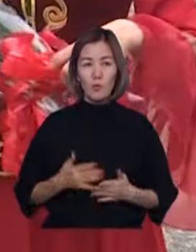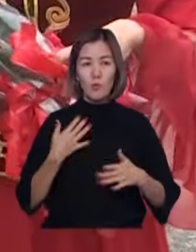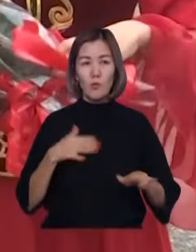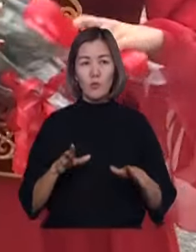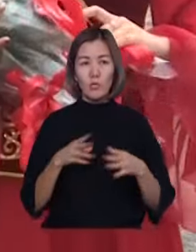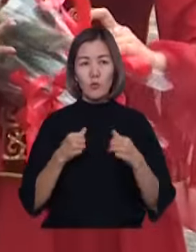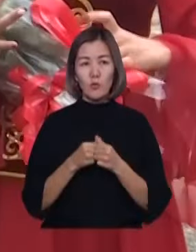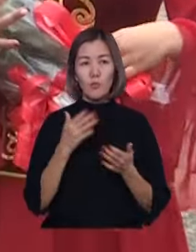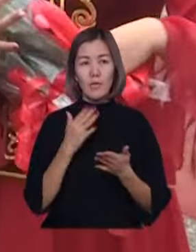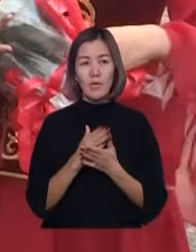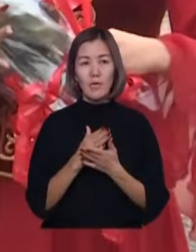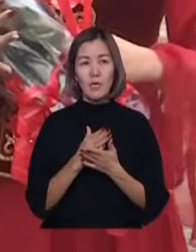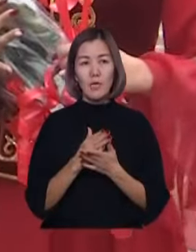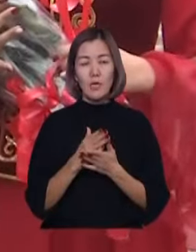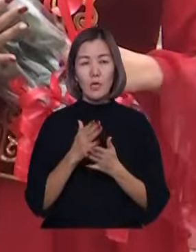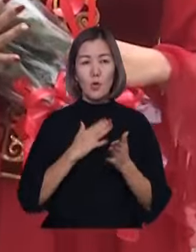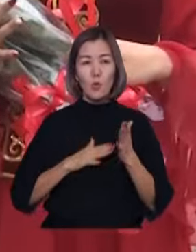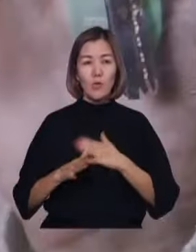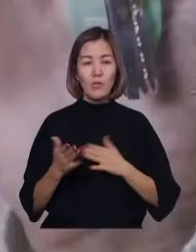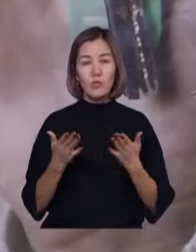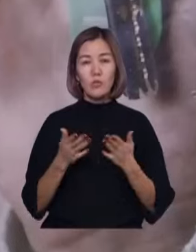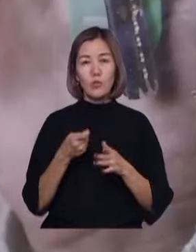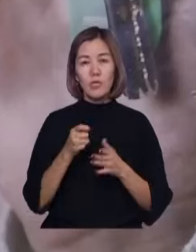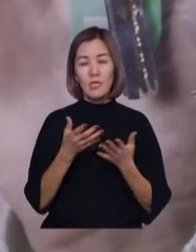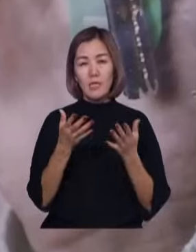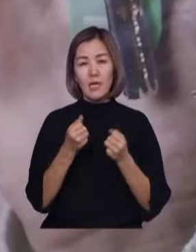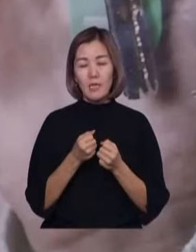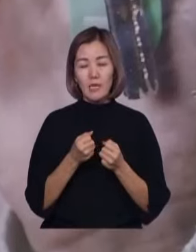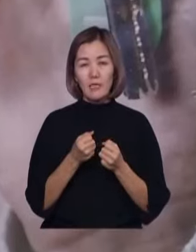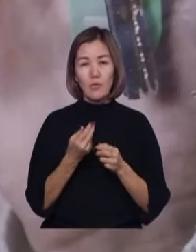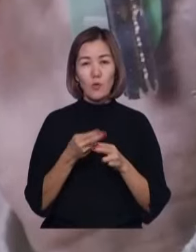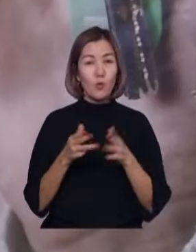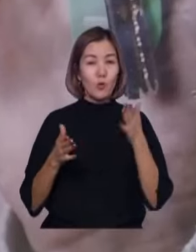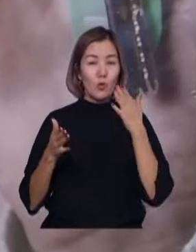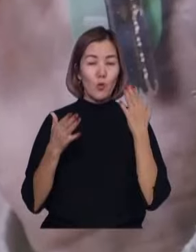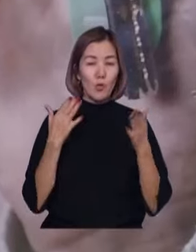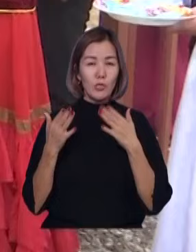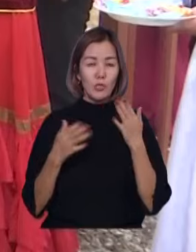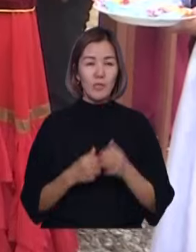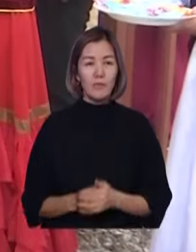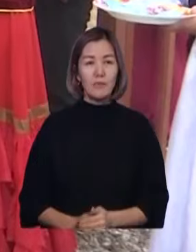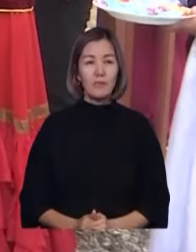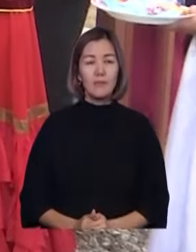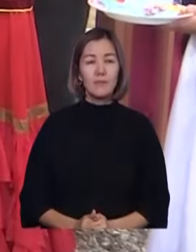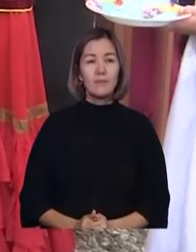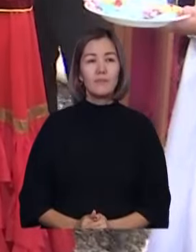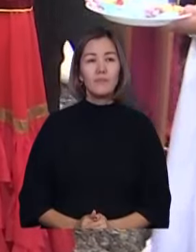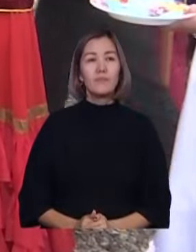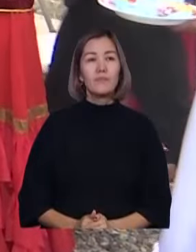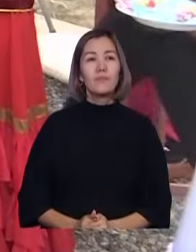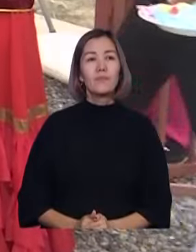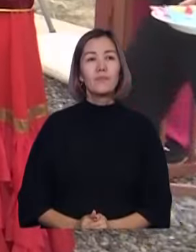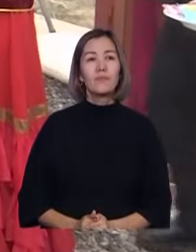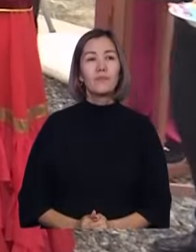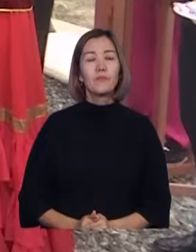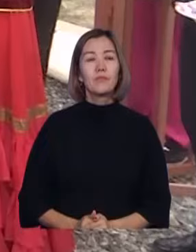Қуаныштан жүздері бал-бұл жайнап тұр. Қолдарына кілті табыстағанда төбелері көкке бір елі жетпей тұрды.